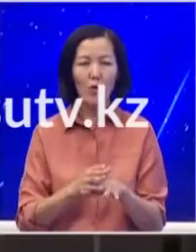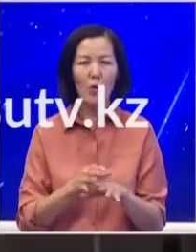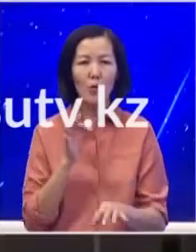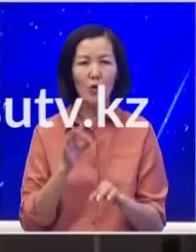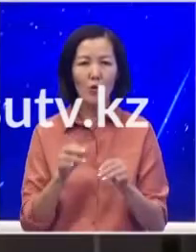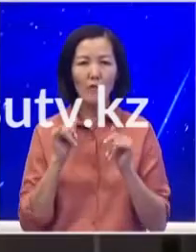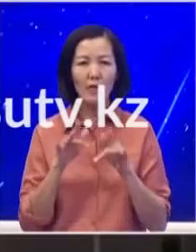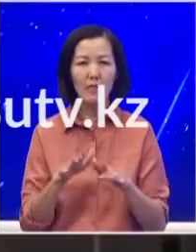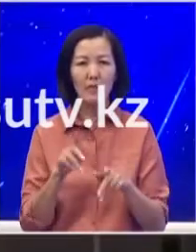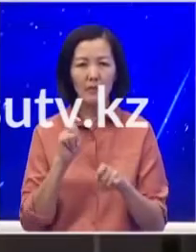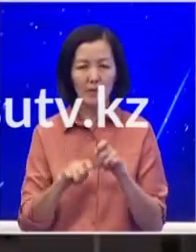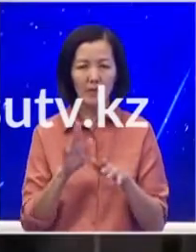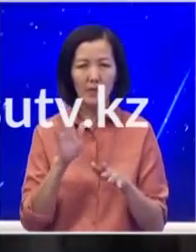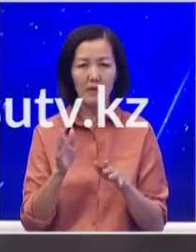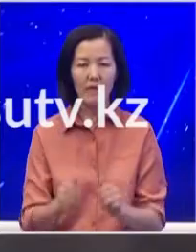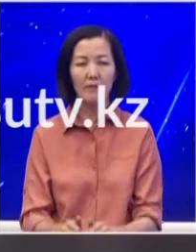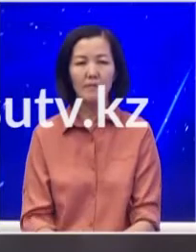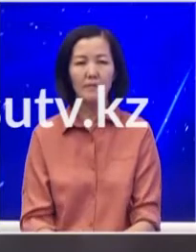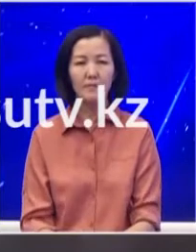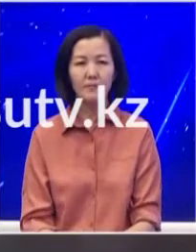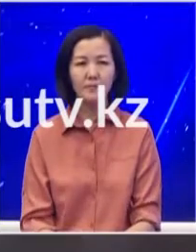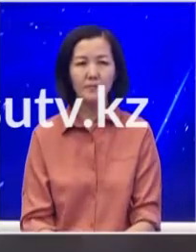уголовное дело. Проводится расследование.